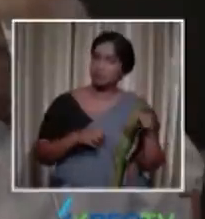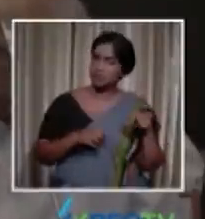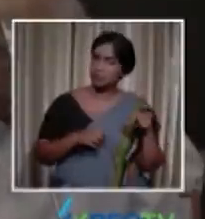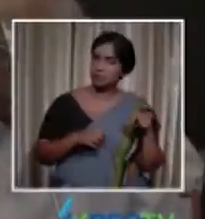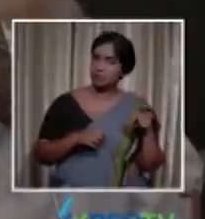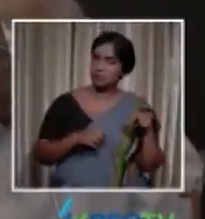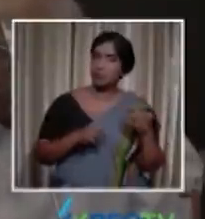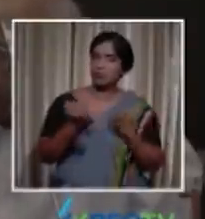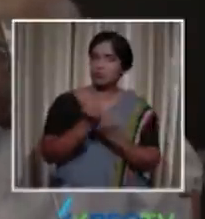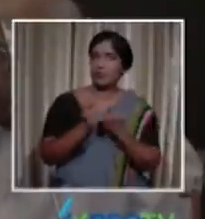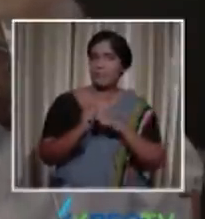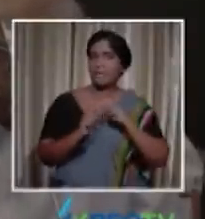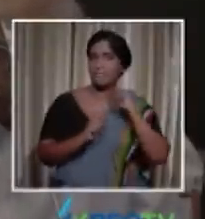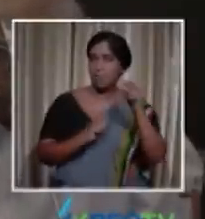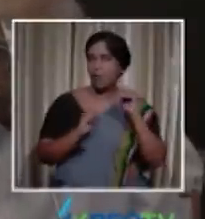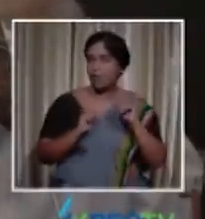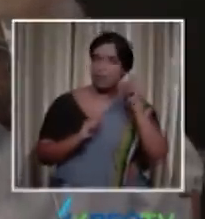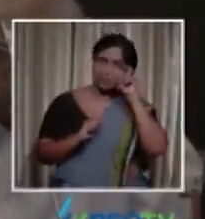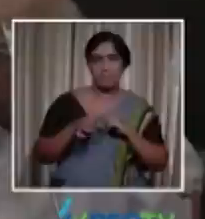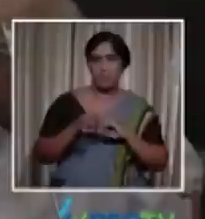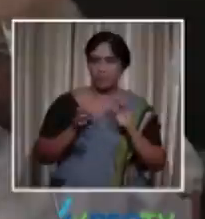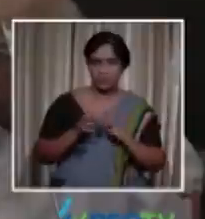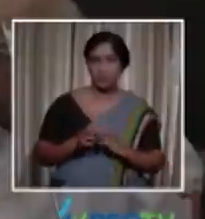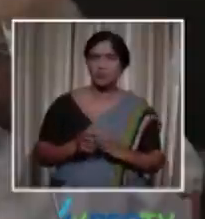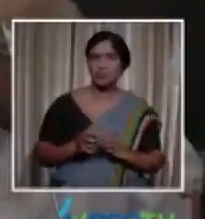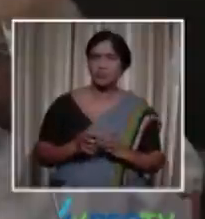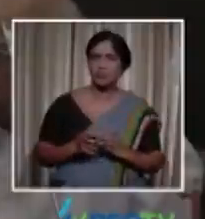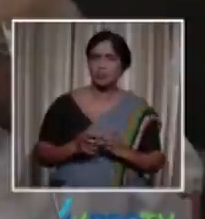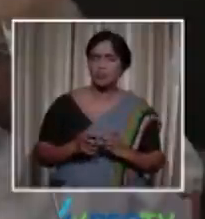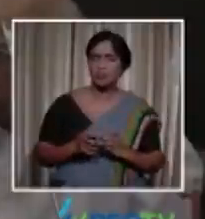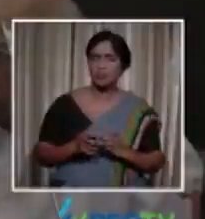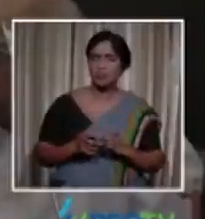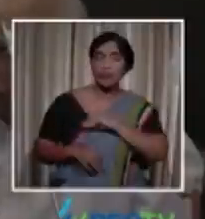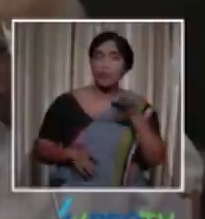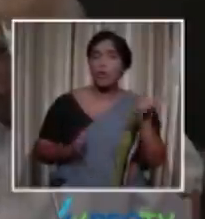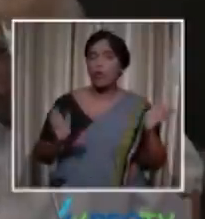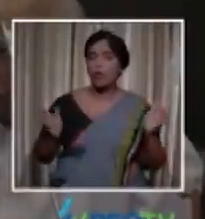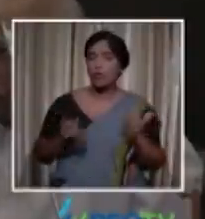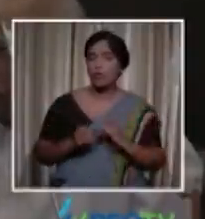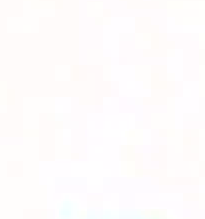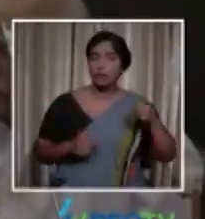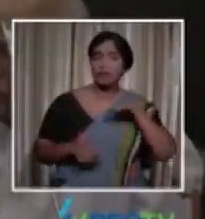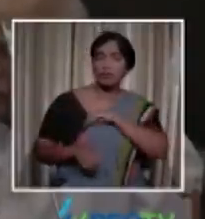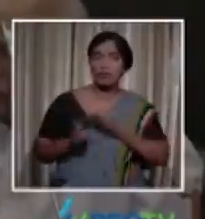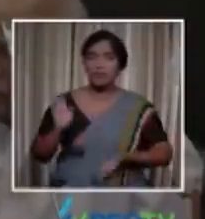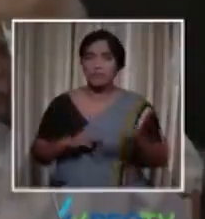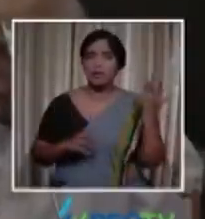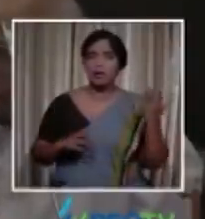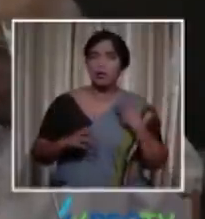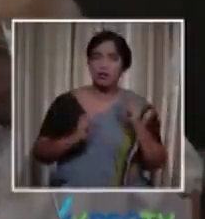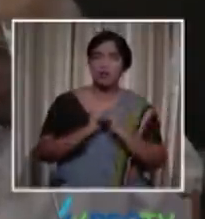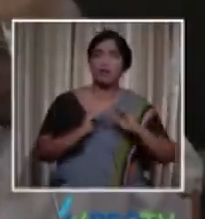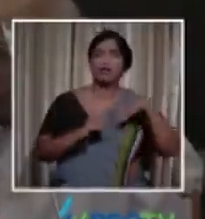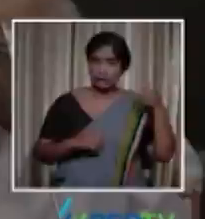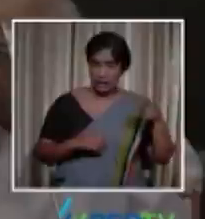අයට ආධාර මුදල දෙන්න ගියා බලන්න පුළුවන් ඒක ප්‍රශ්නයක් නෙමෙයි මං අහන්නේ කවුද අහන්නේ ත්‍රී වීලර් අය ගැන ඒ අයට දුවන්න බෑ මගේ කාර්යාලය ඉස්සරහා